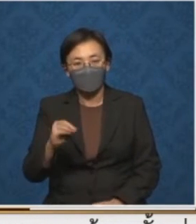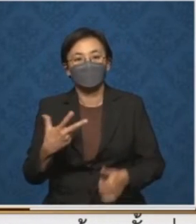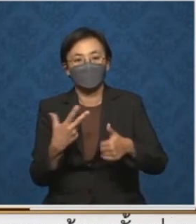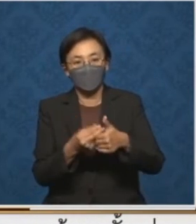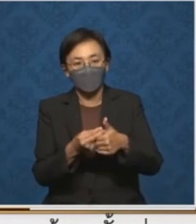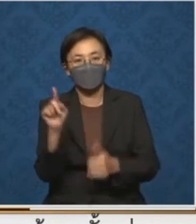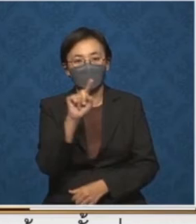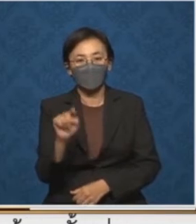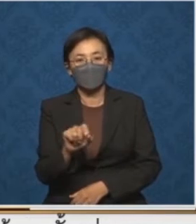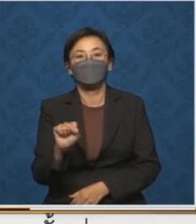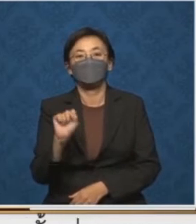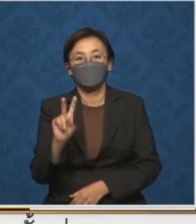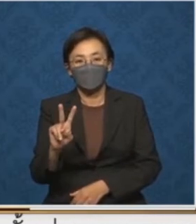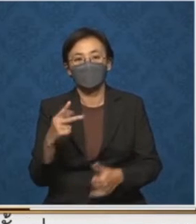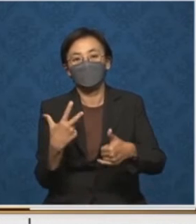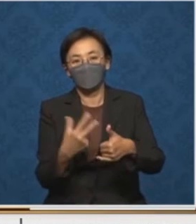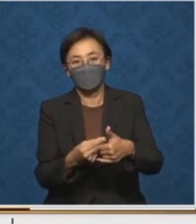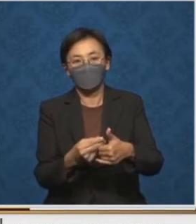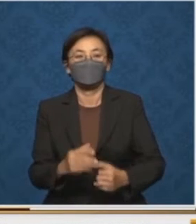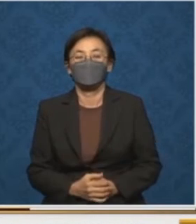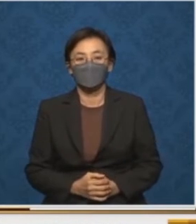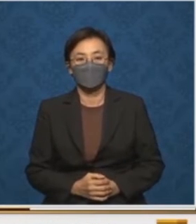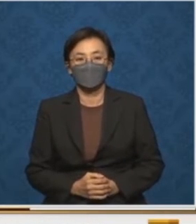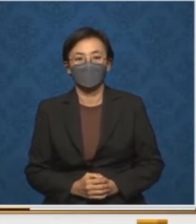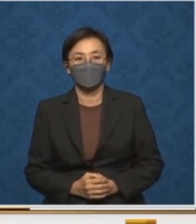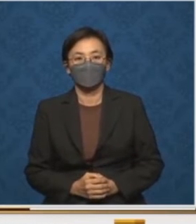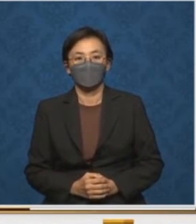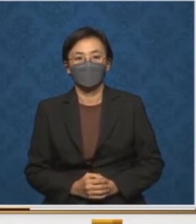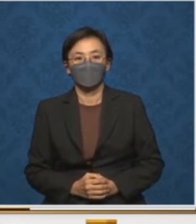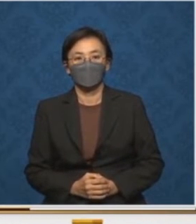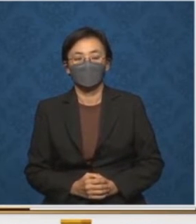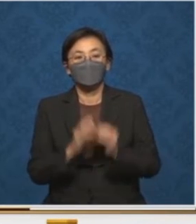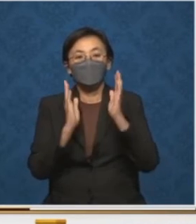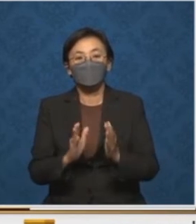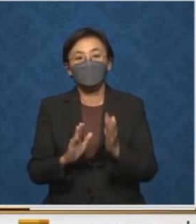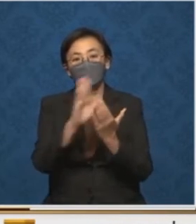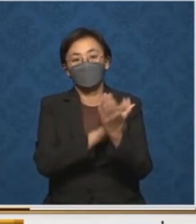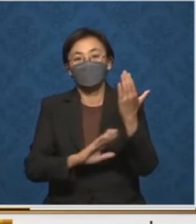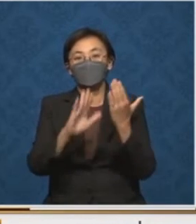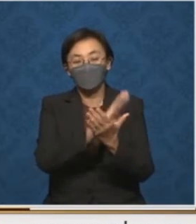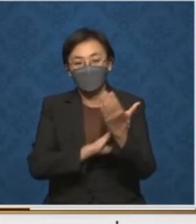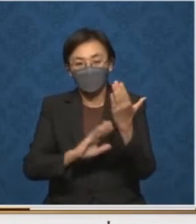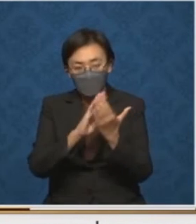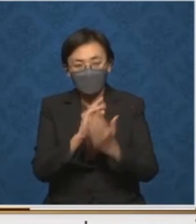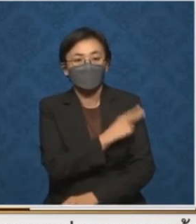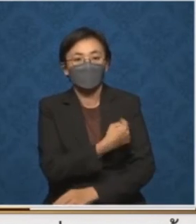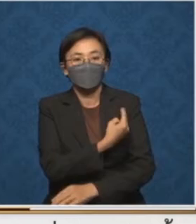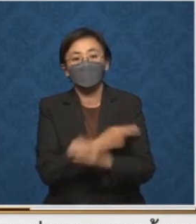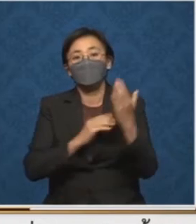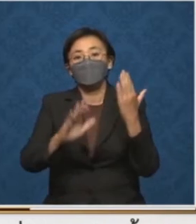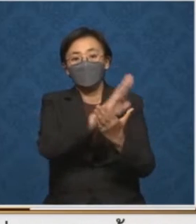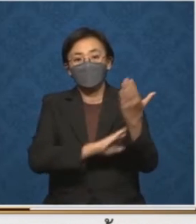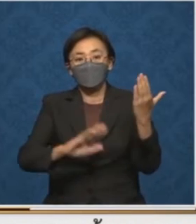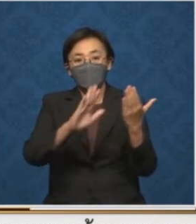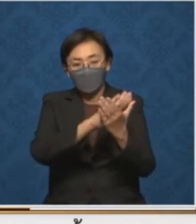คนต้องถูกบังคับชีดวักซินวั singียงอ goatเดียวทำไมเขาไมไดชดอ Johannes